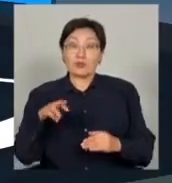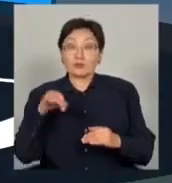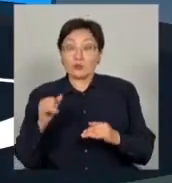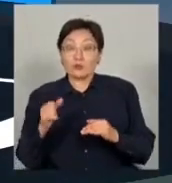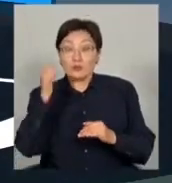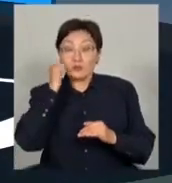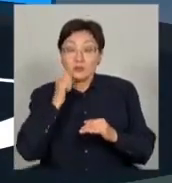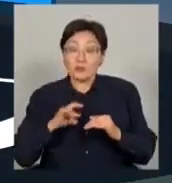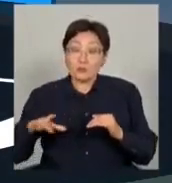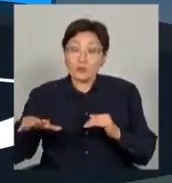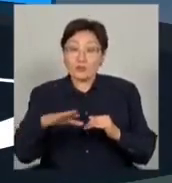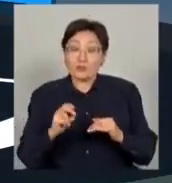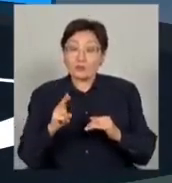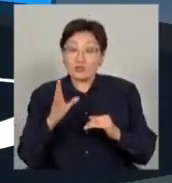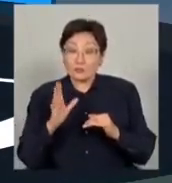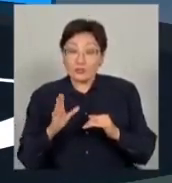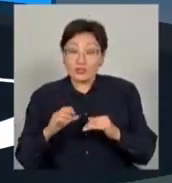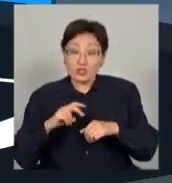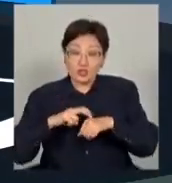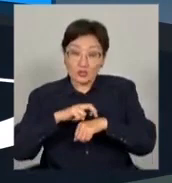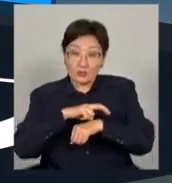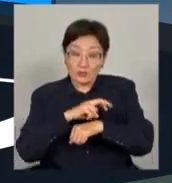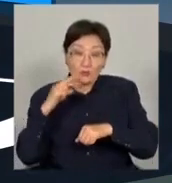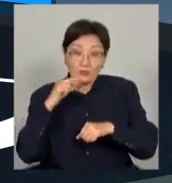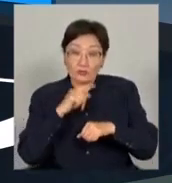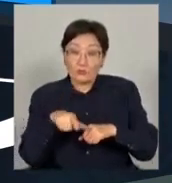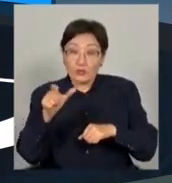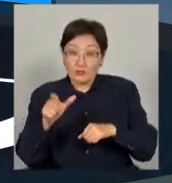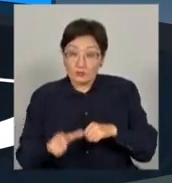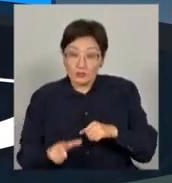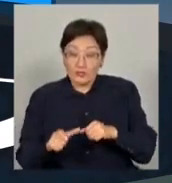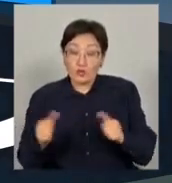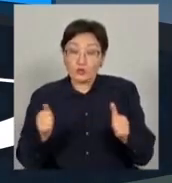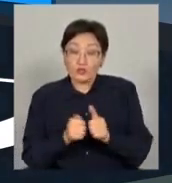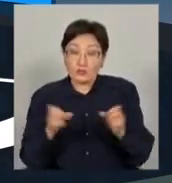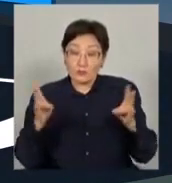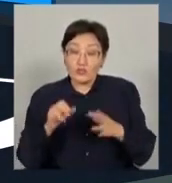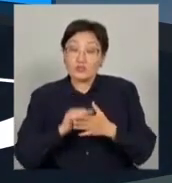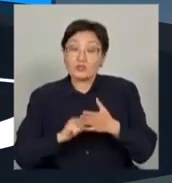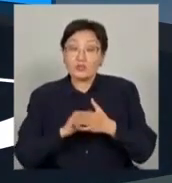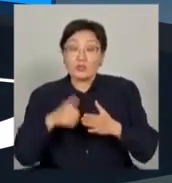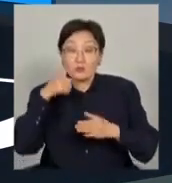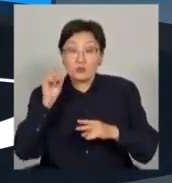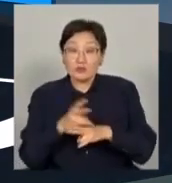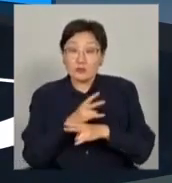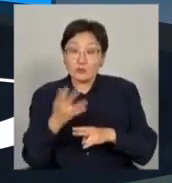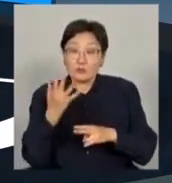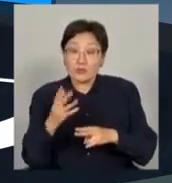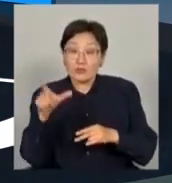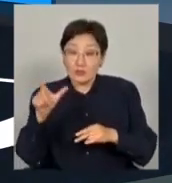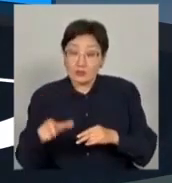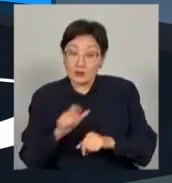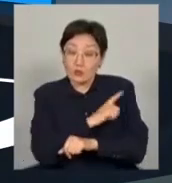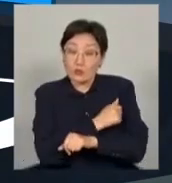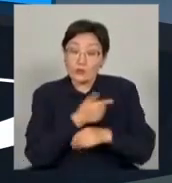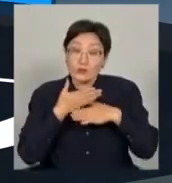Ақтаудың ескі шағын ауданындағы пәтерлерде жәндіктерді улағандар көршілеріне зиян келтірді. Кесірінен кеше түнде 5 адам дәрігерлердің